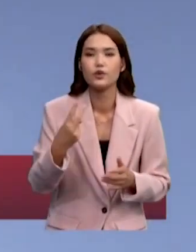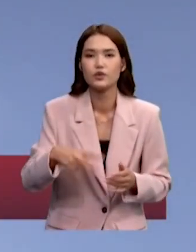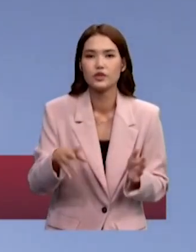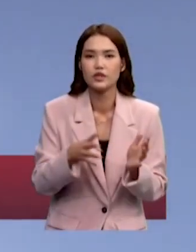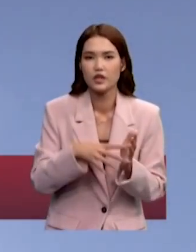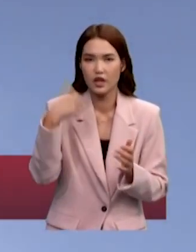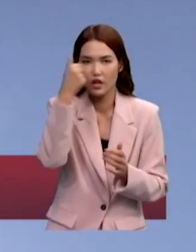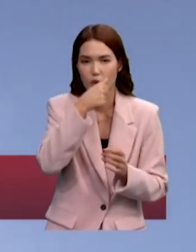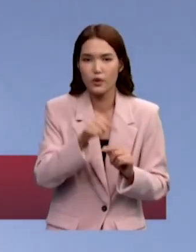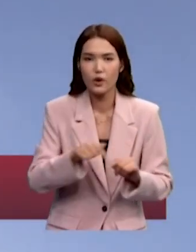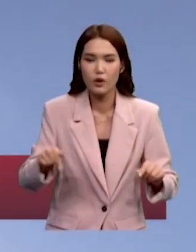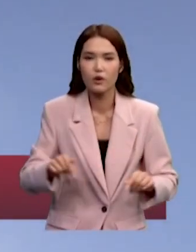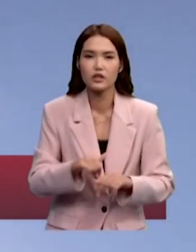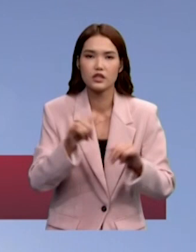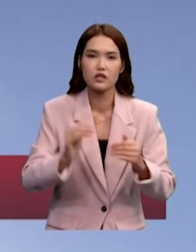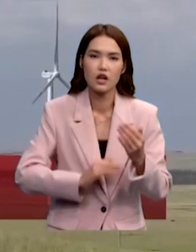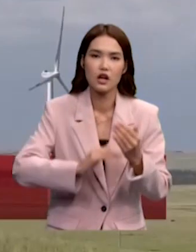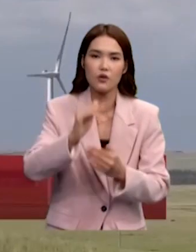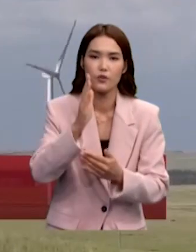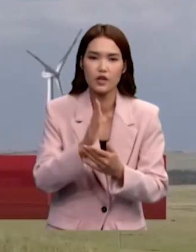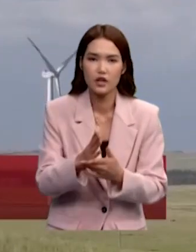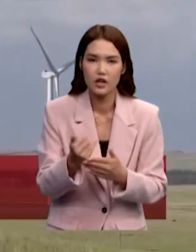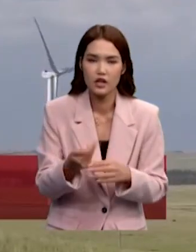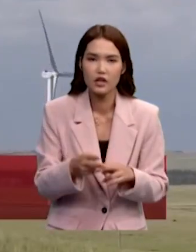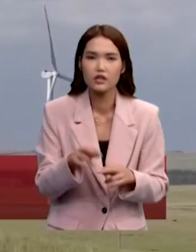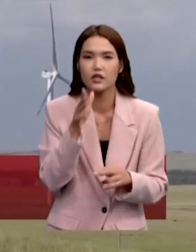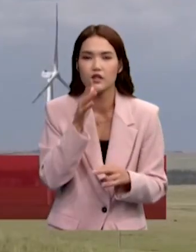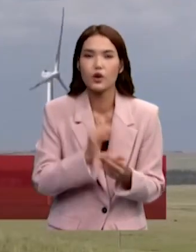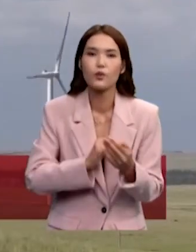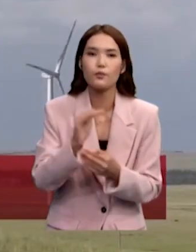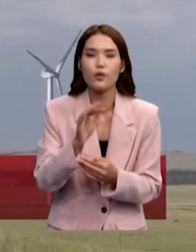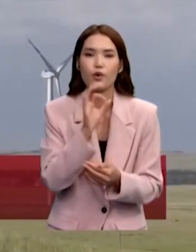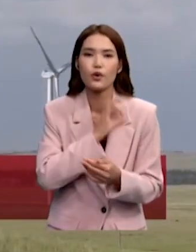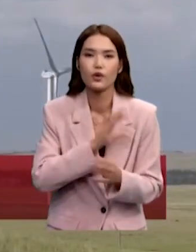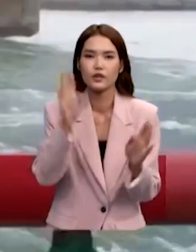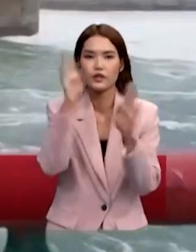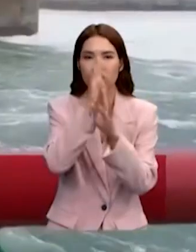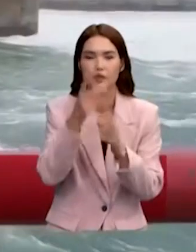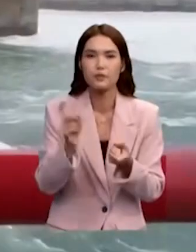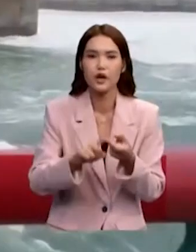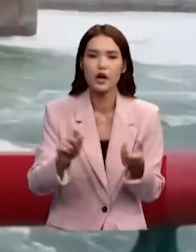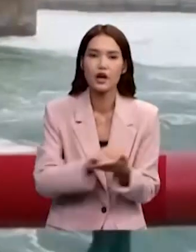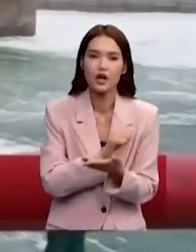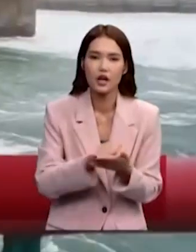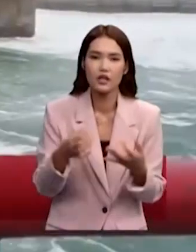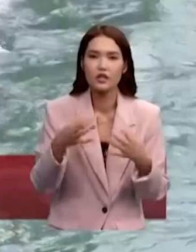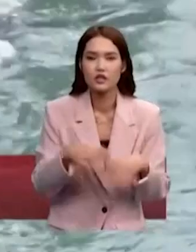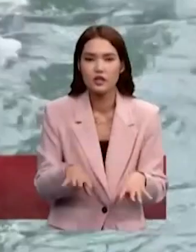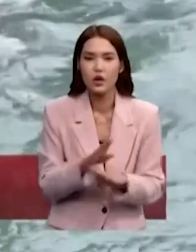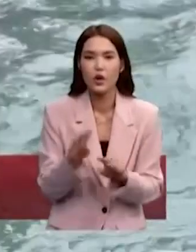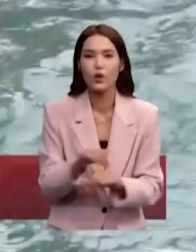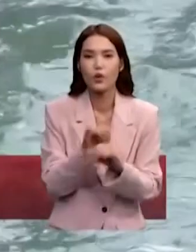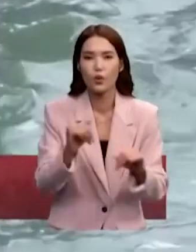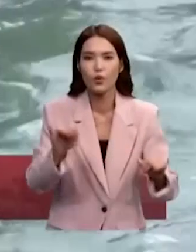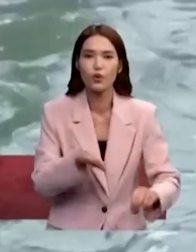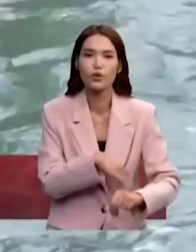года достичь углерода нейтральности Казахстан присоединился и к парижскому соглашению по климату цель документа не допустить увеличение